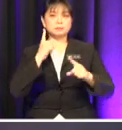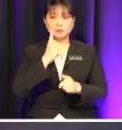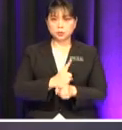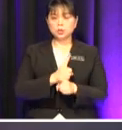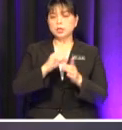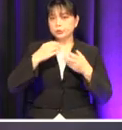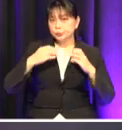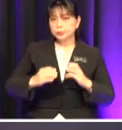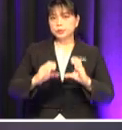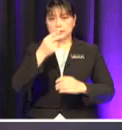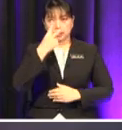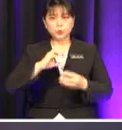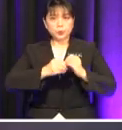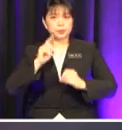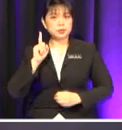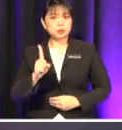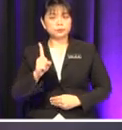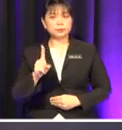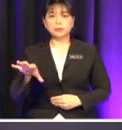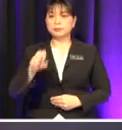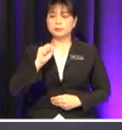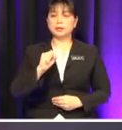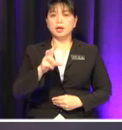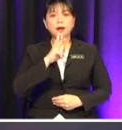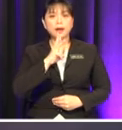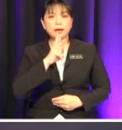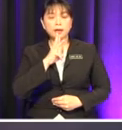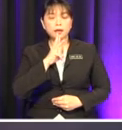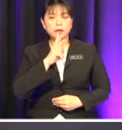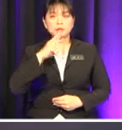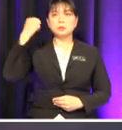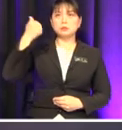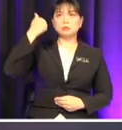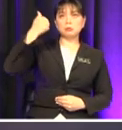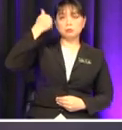tengok nomor satu pengambilan minuman aible alkohol